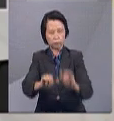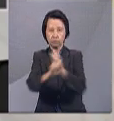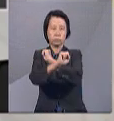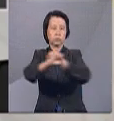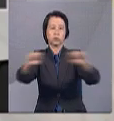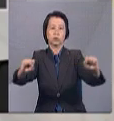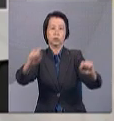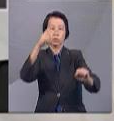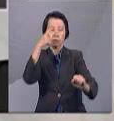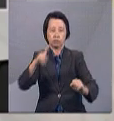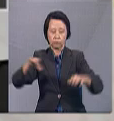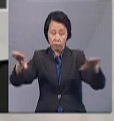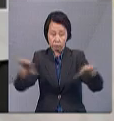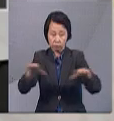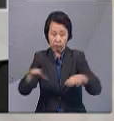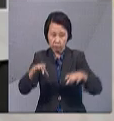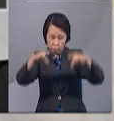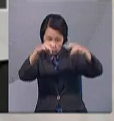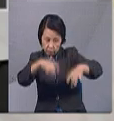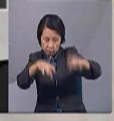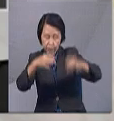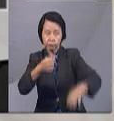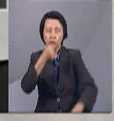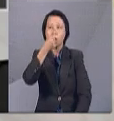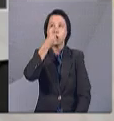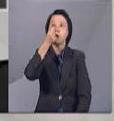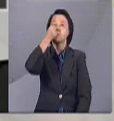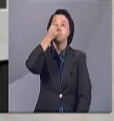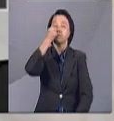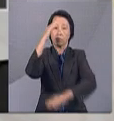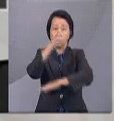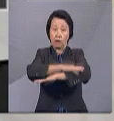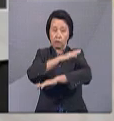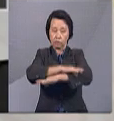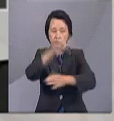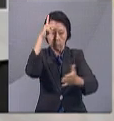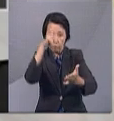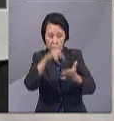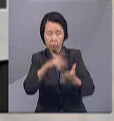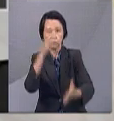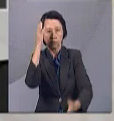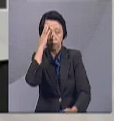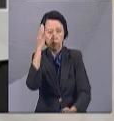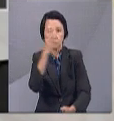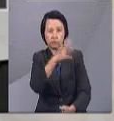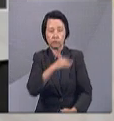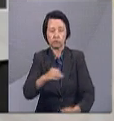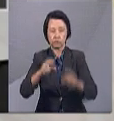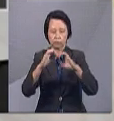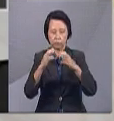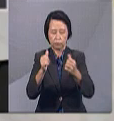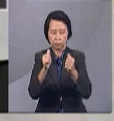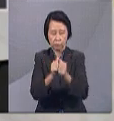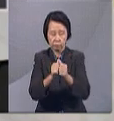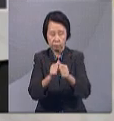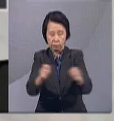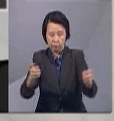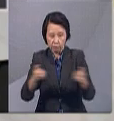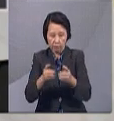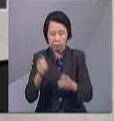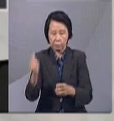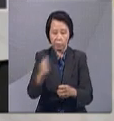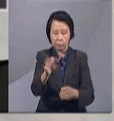Siaga untuk menjalankan saringan kowe 16 dicount yang telah dikenal pasti klinik kesehatan tertentu di daerah masing-masing